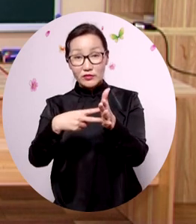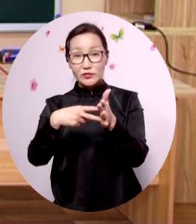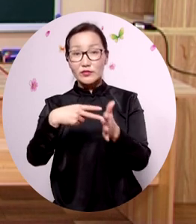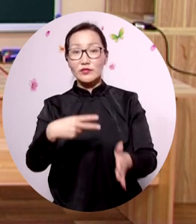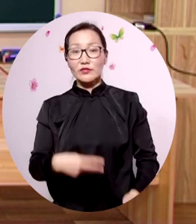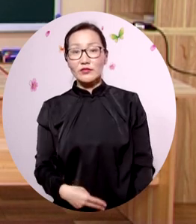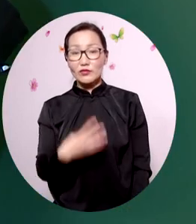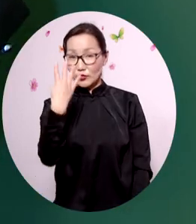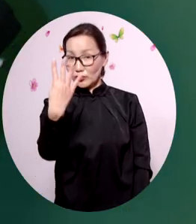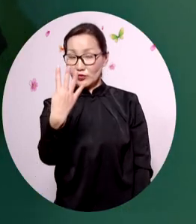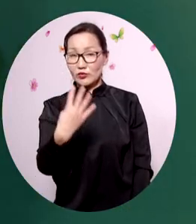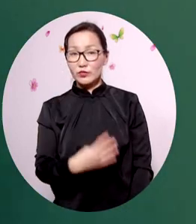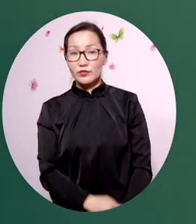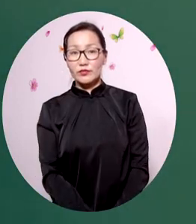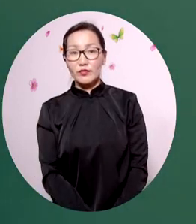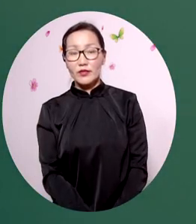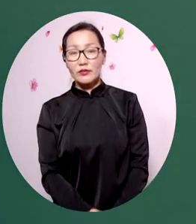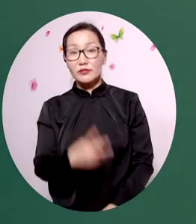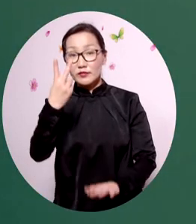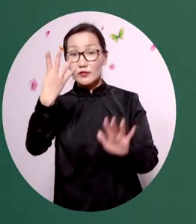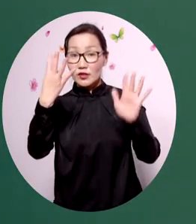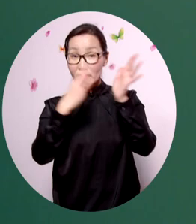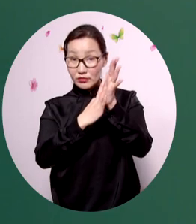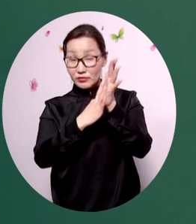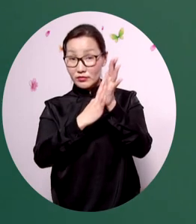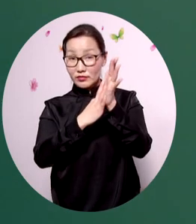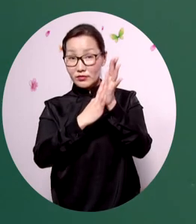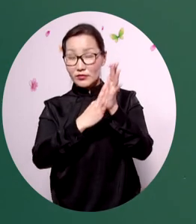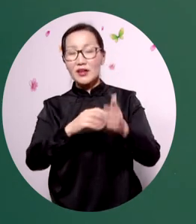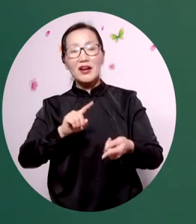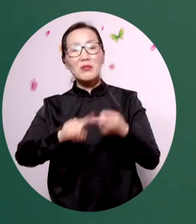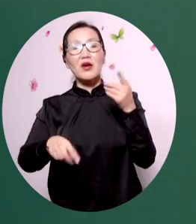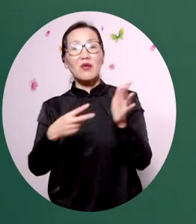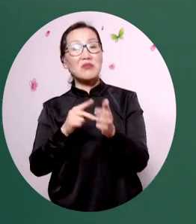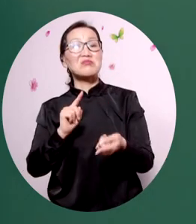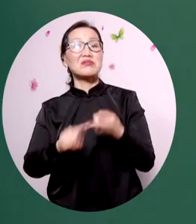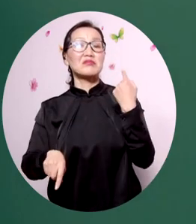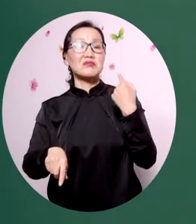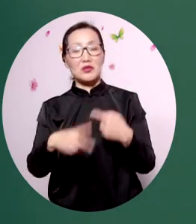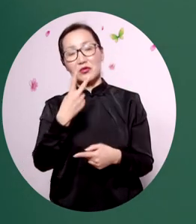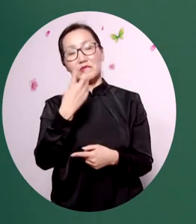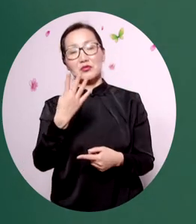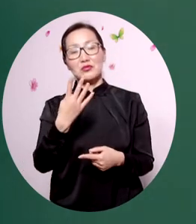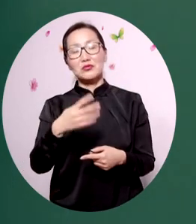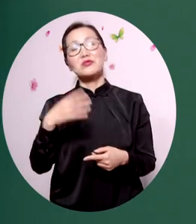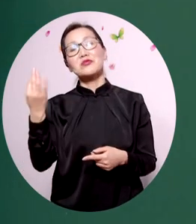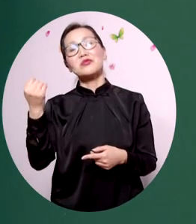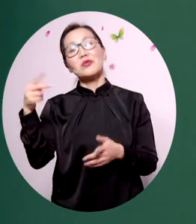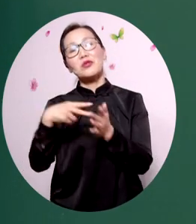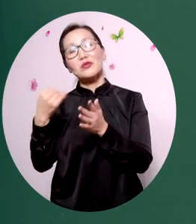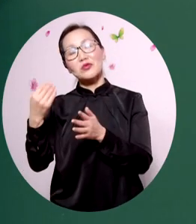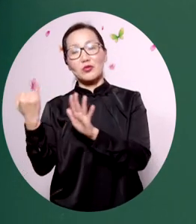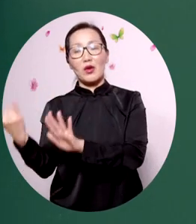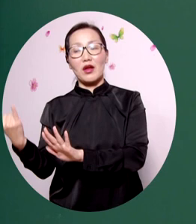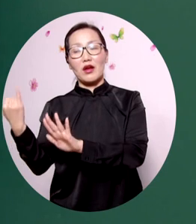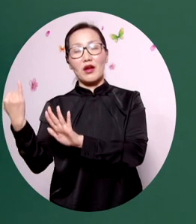хуваахан дөрөв. За, 248-ыг бид нар дөрөвт амархан хувааж чадна. 24-т 4,